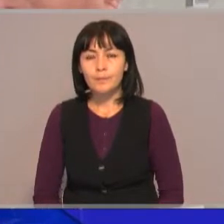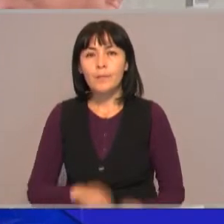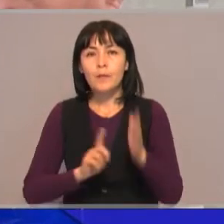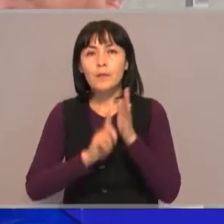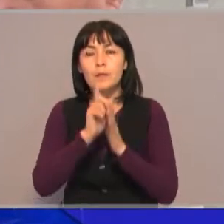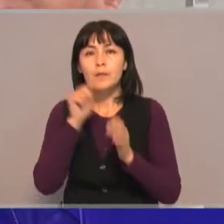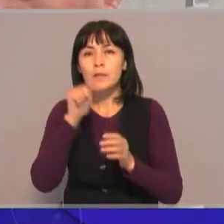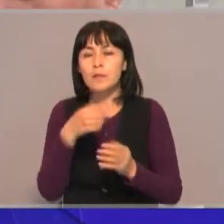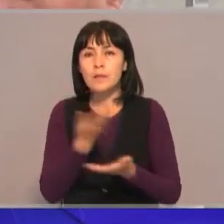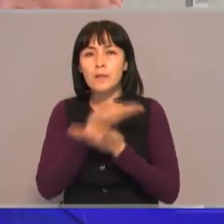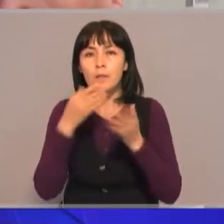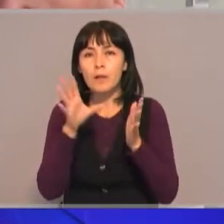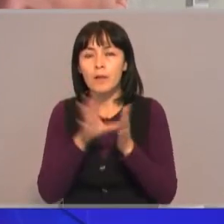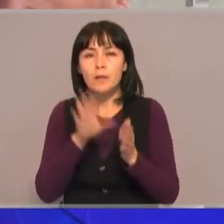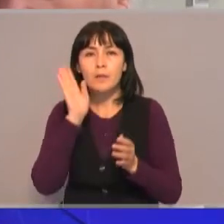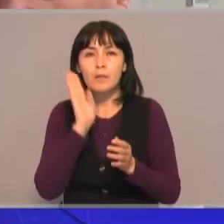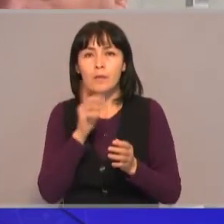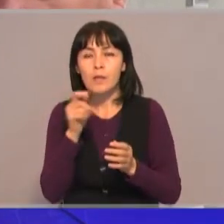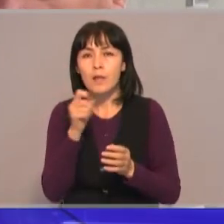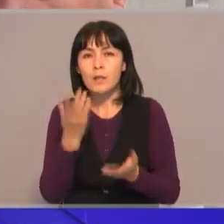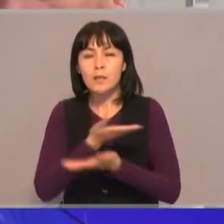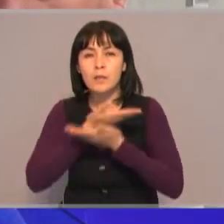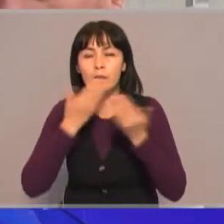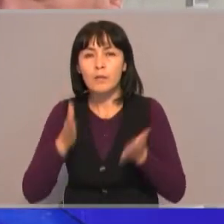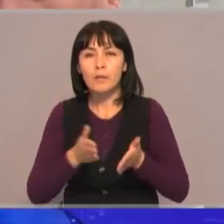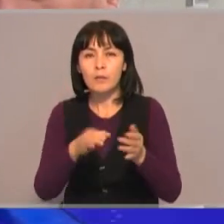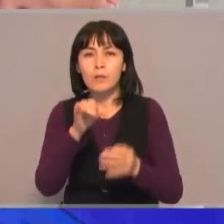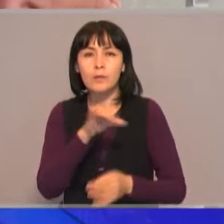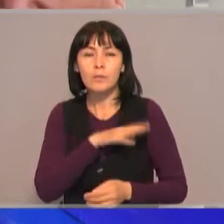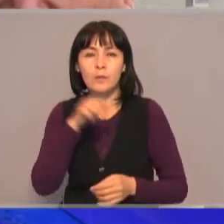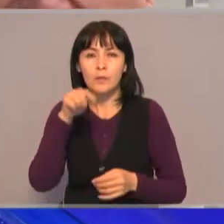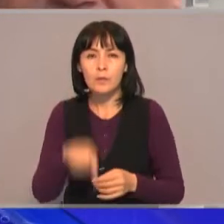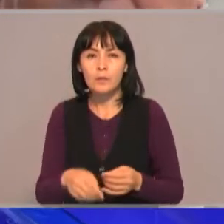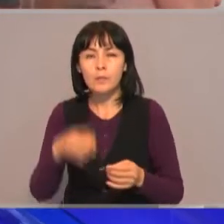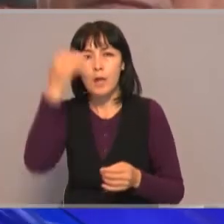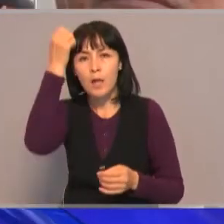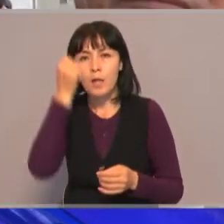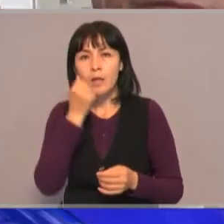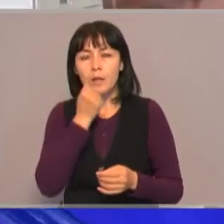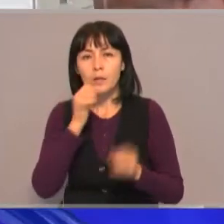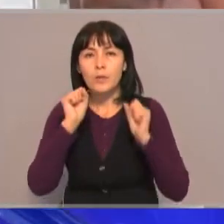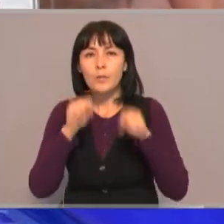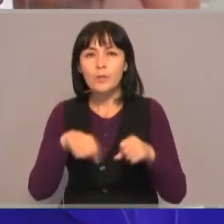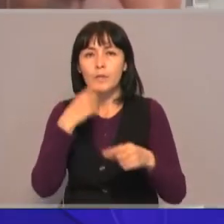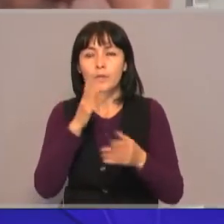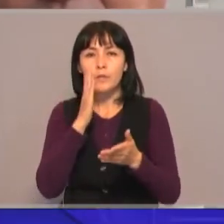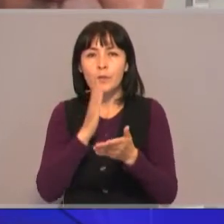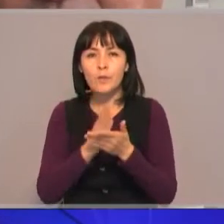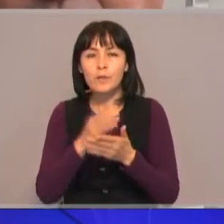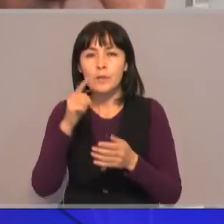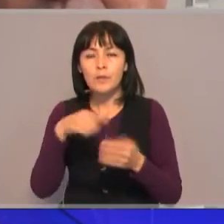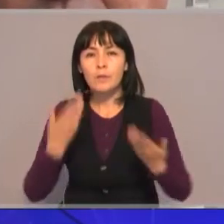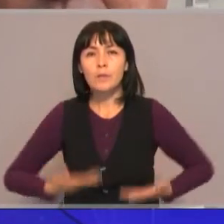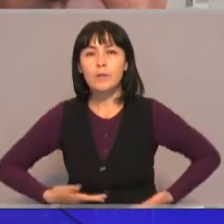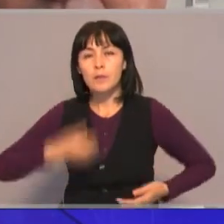Сначала здесь не было ни света, ни воды, ни газа, и дорога была плохой. Вот теперь, слава богу, можно сказать, что все есть. От имени